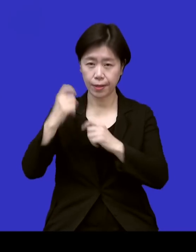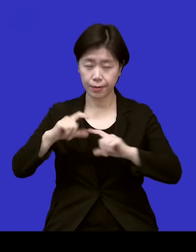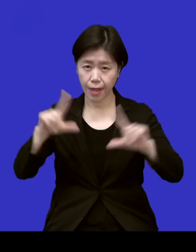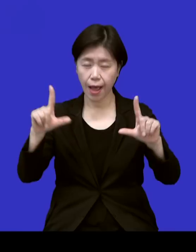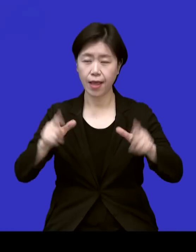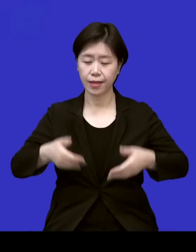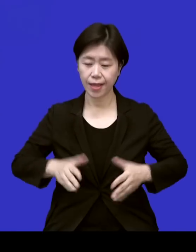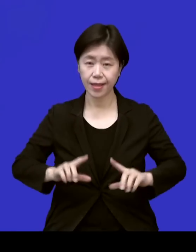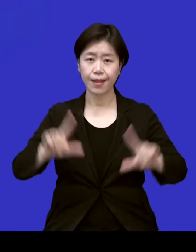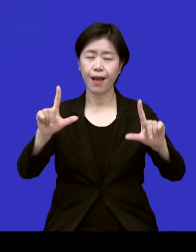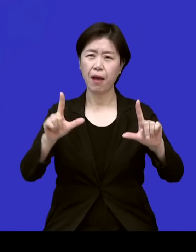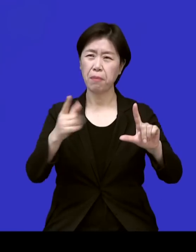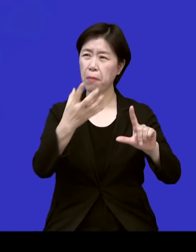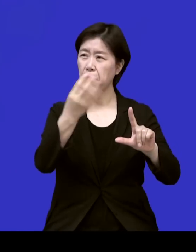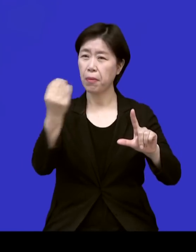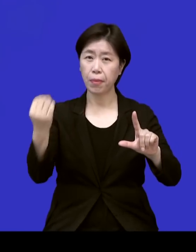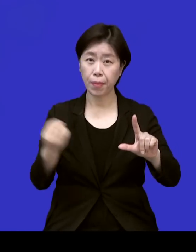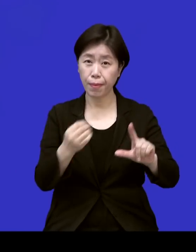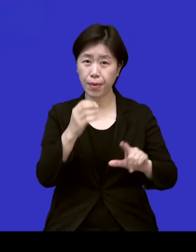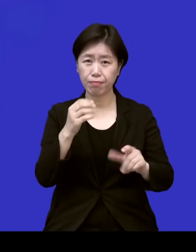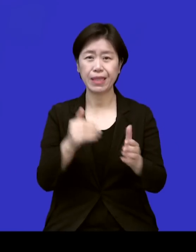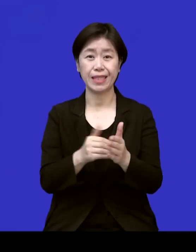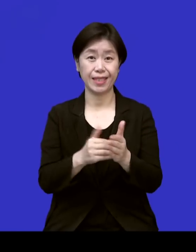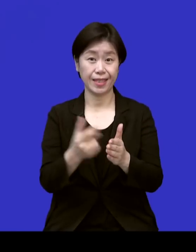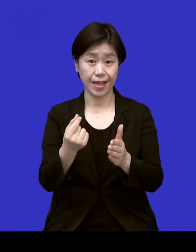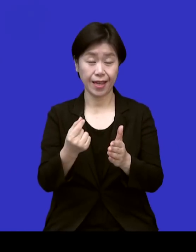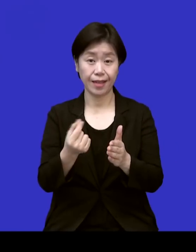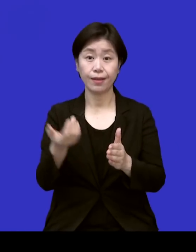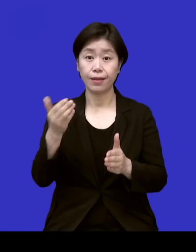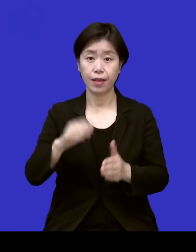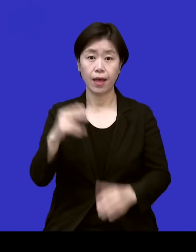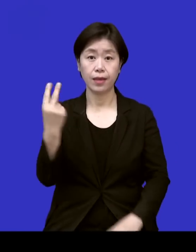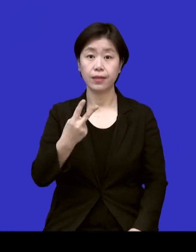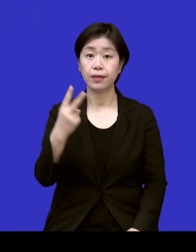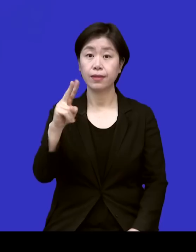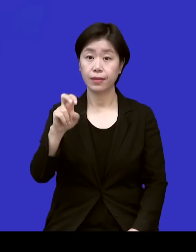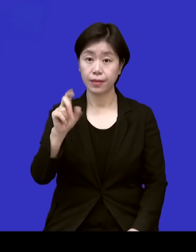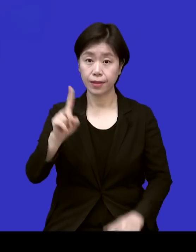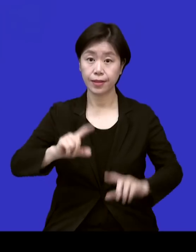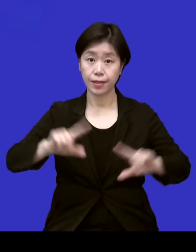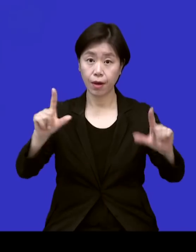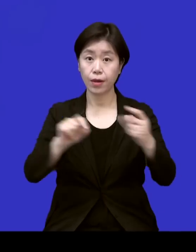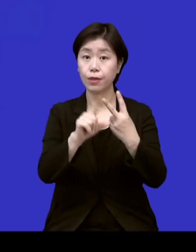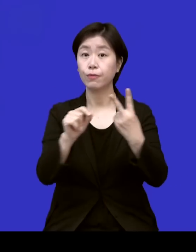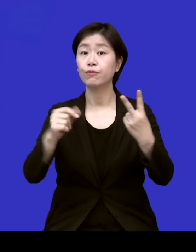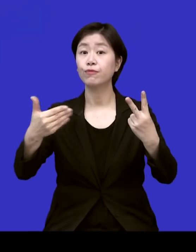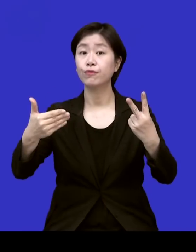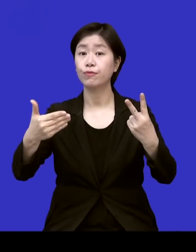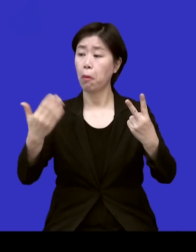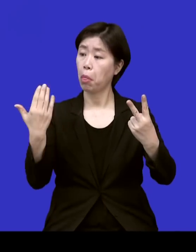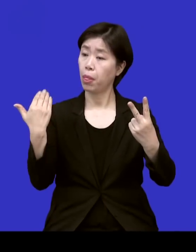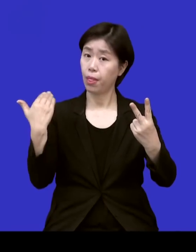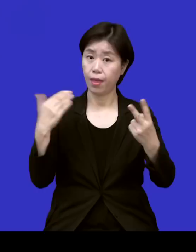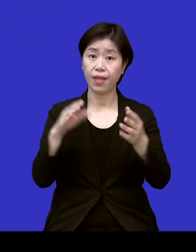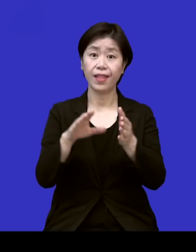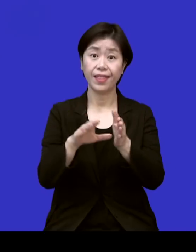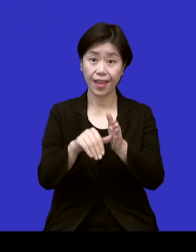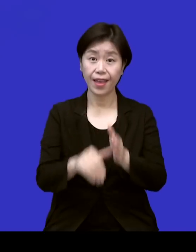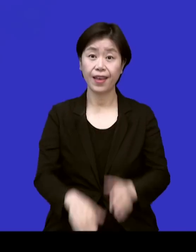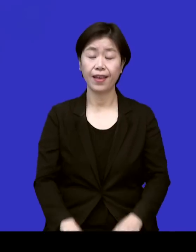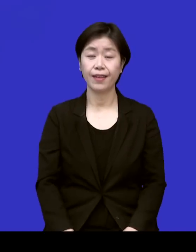확실하게 기억된 날이 됐어요. 2021년 2월 9일이었는데, 네, 얼마 안 됐네요. 네, 그래서